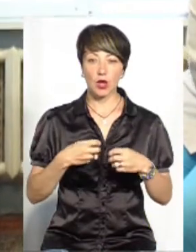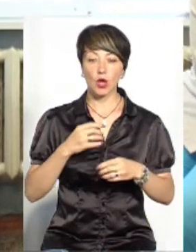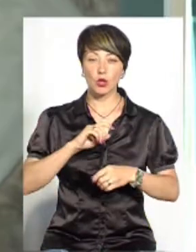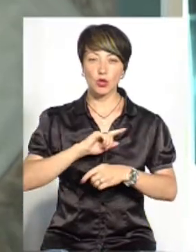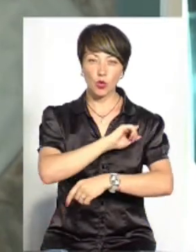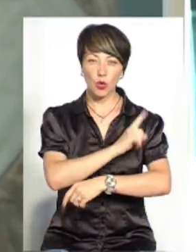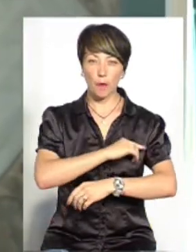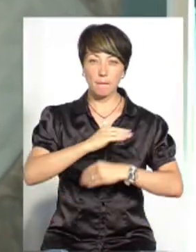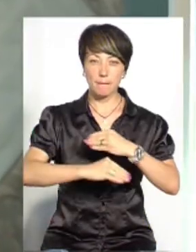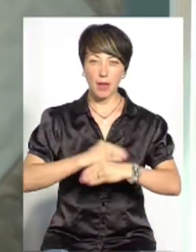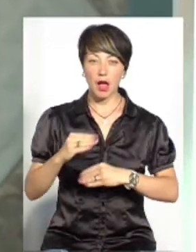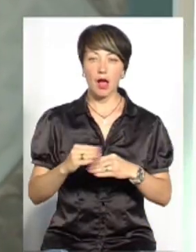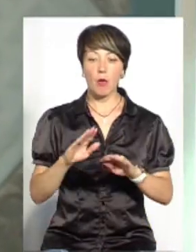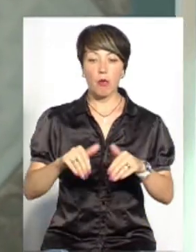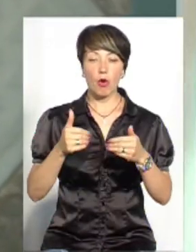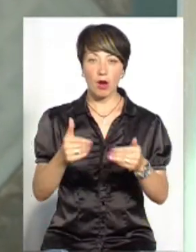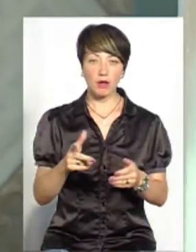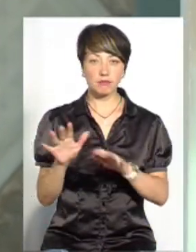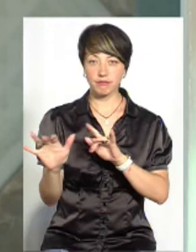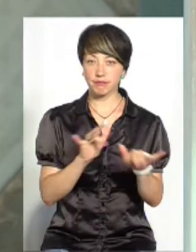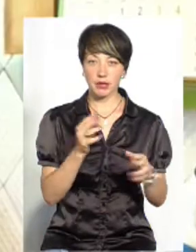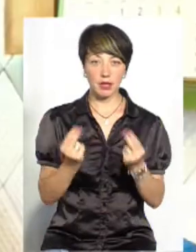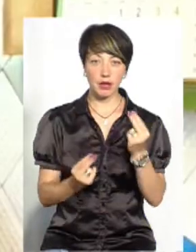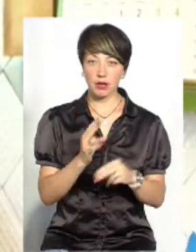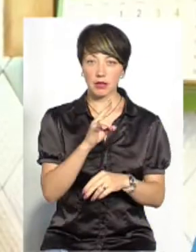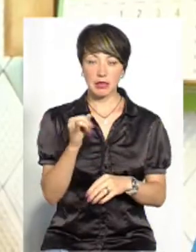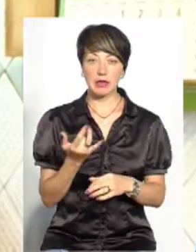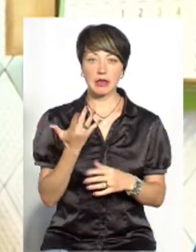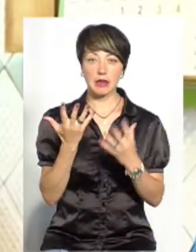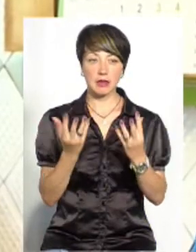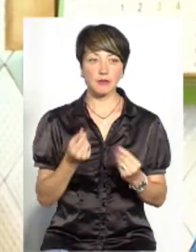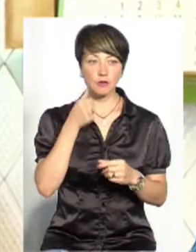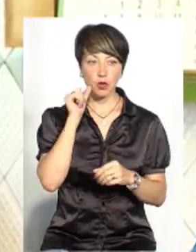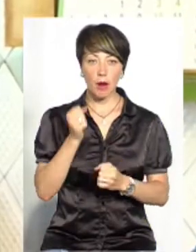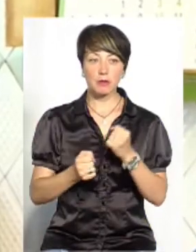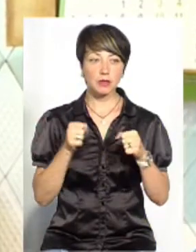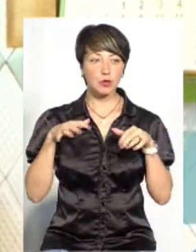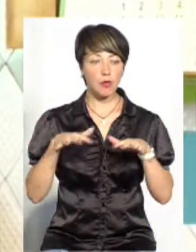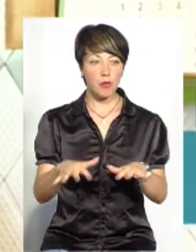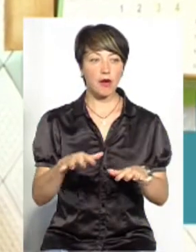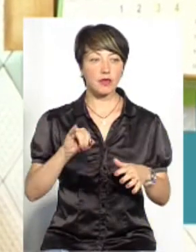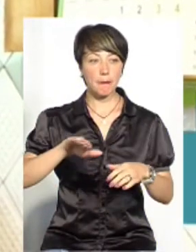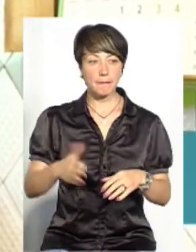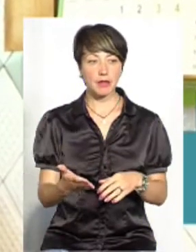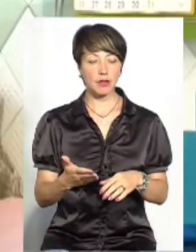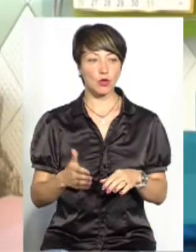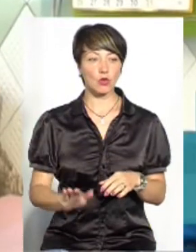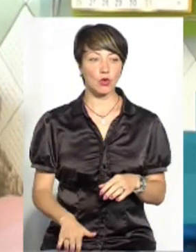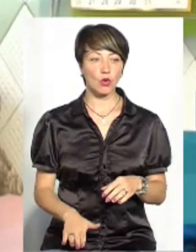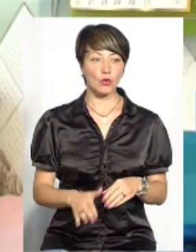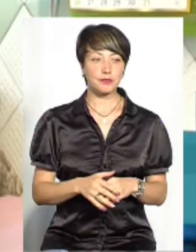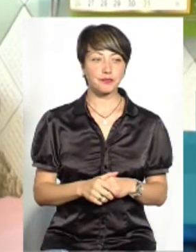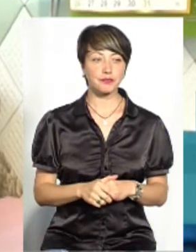бинтову пов'язку та порадили утриматися від активних ігор кілька днів. Вчора біг і впав, і підвернув ногу.